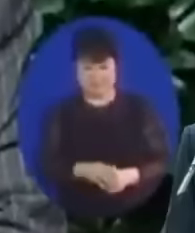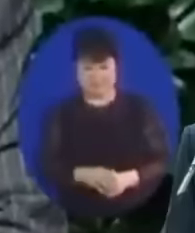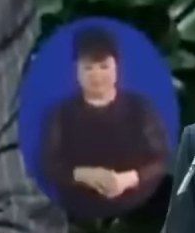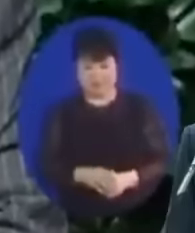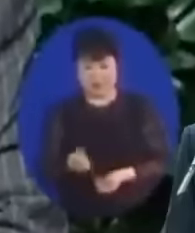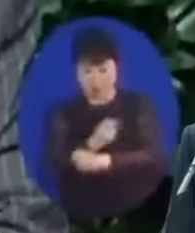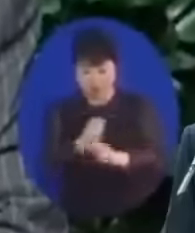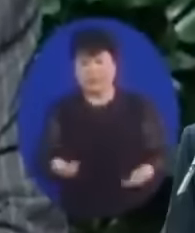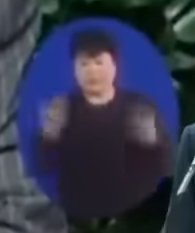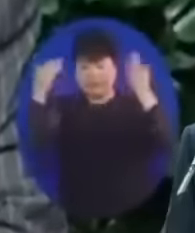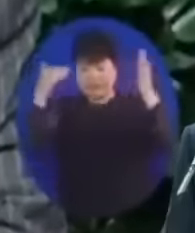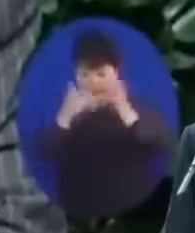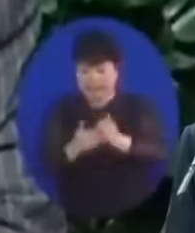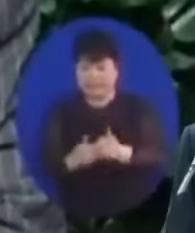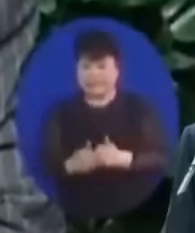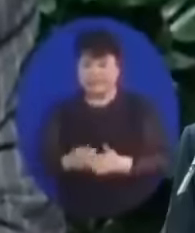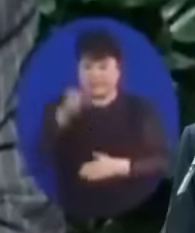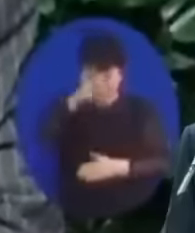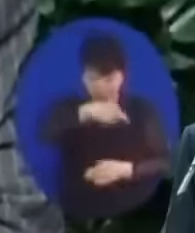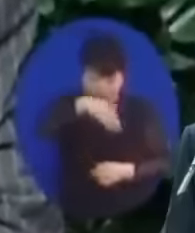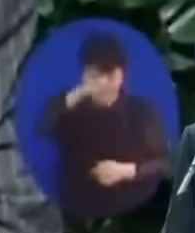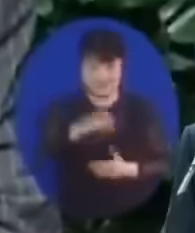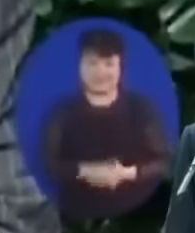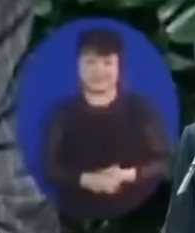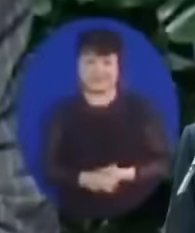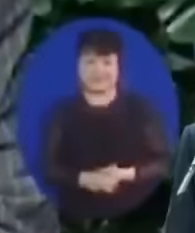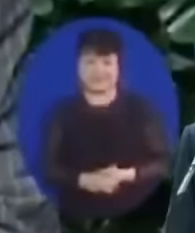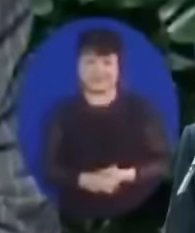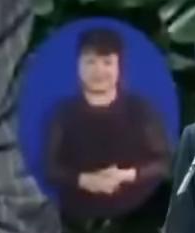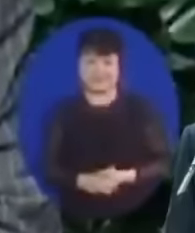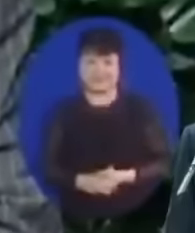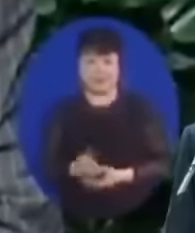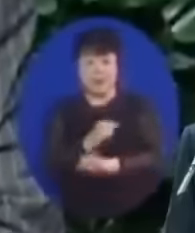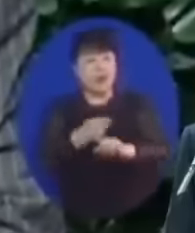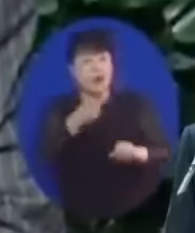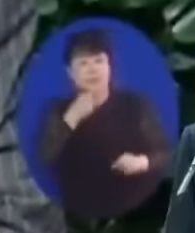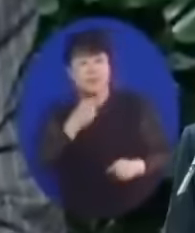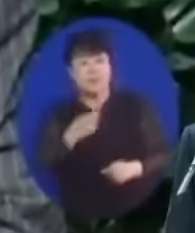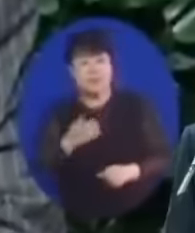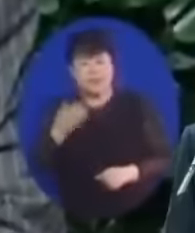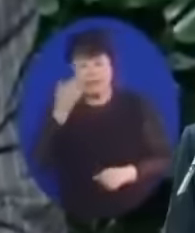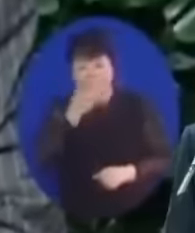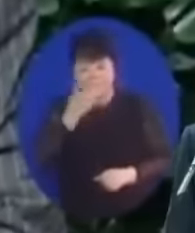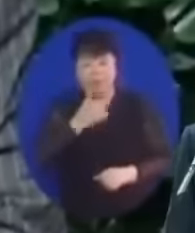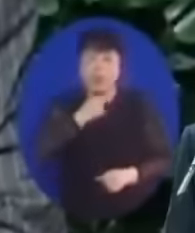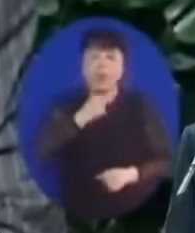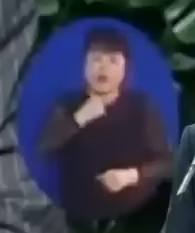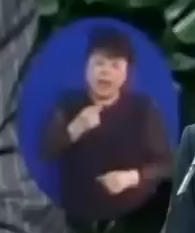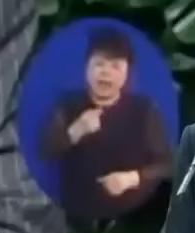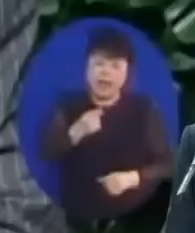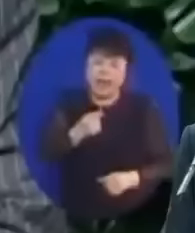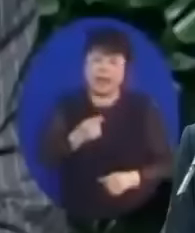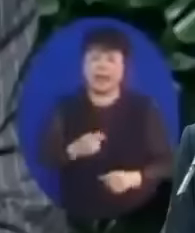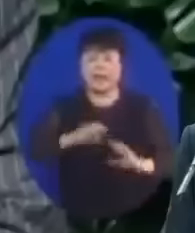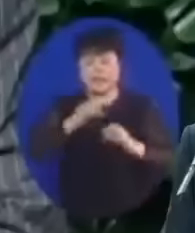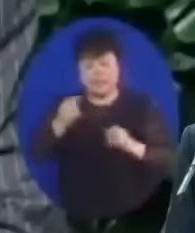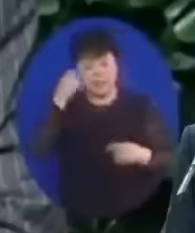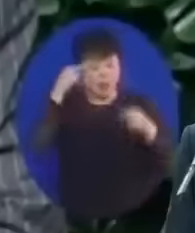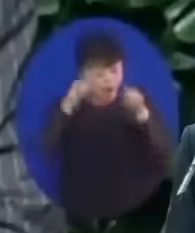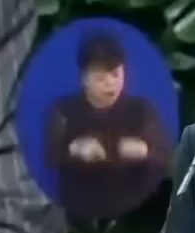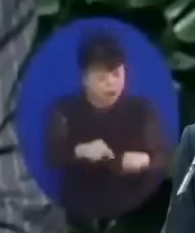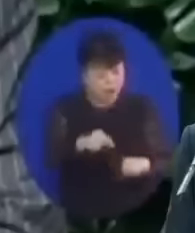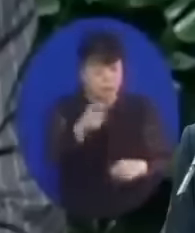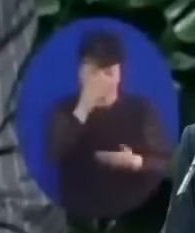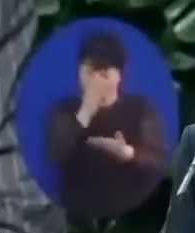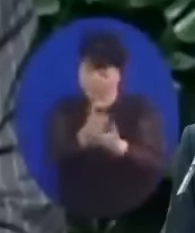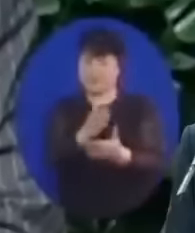광야를 지나가야 되는 것입니다. 광야는 지나가지 않고 젖과 꿀이 흐르는 땅에만 들어가겠다는 이스라엘 백성처럼 어리석은 생각을